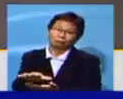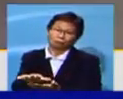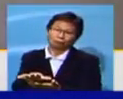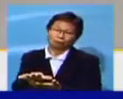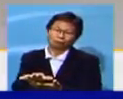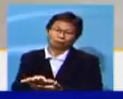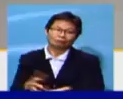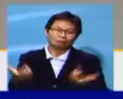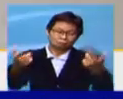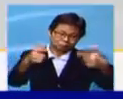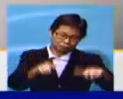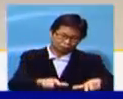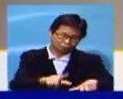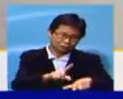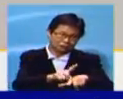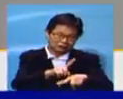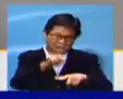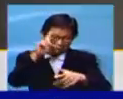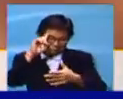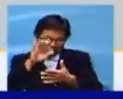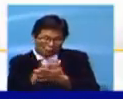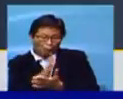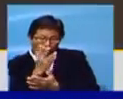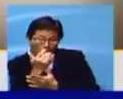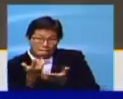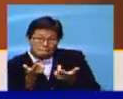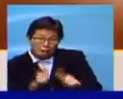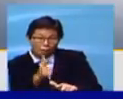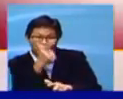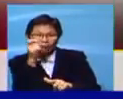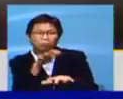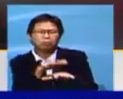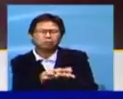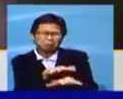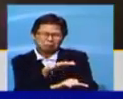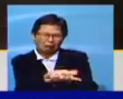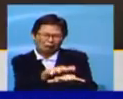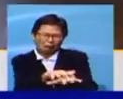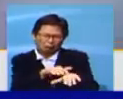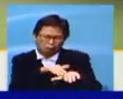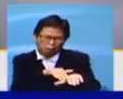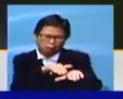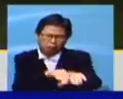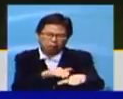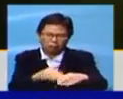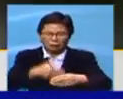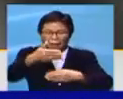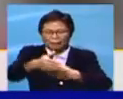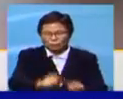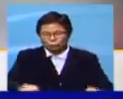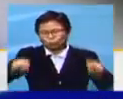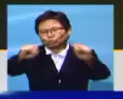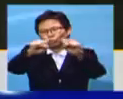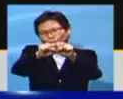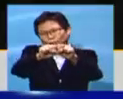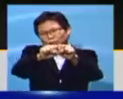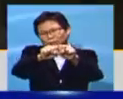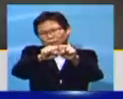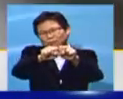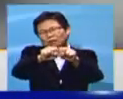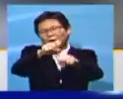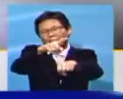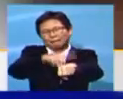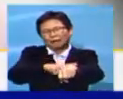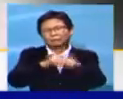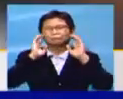kekacauan kejadian dipercayai berpunca daripada kesesakan lalu lintas di hadapan Surau Taman Austin Perdana